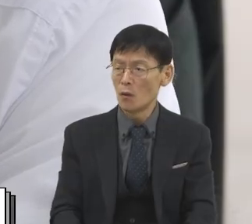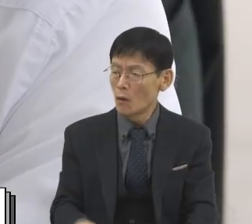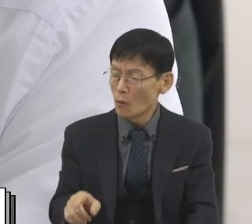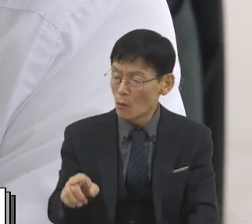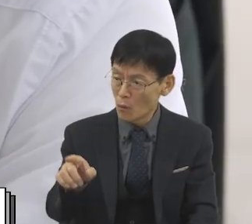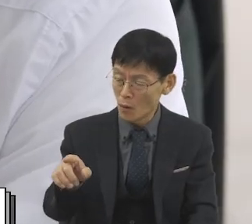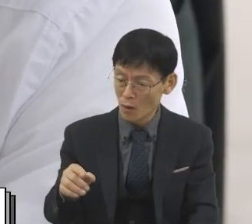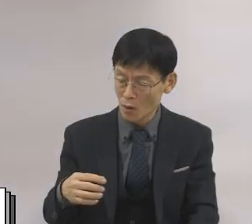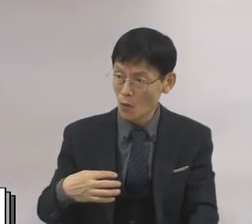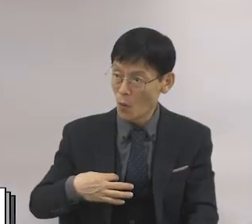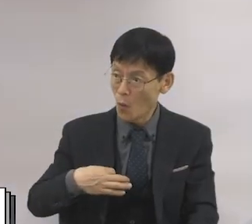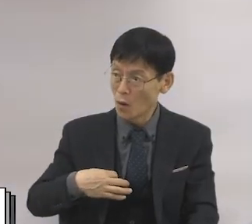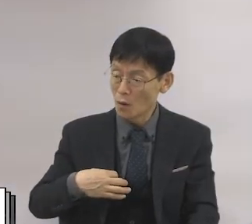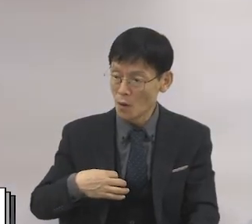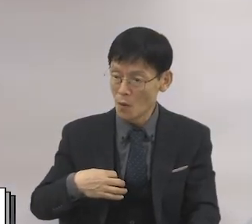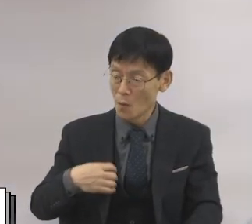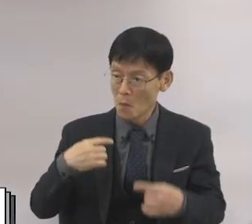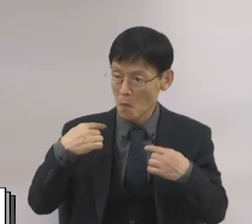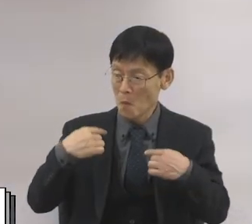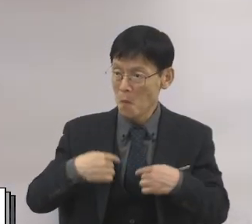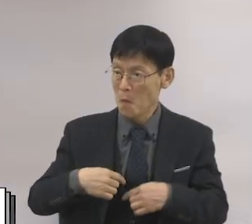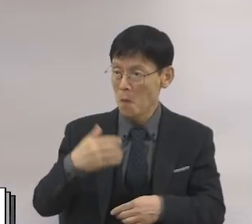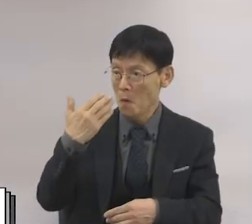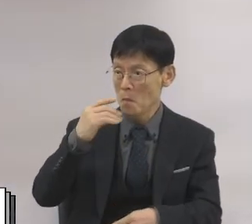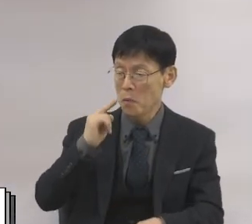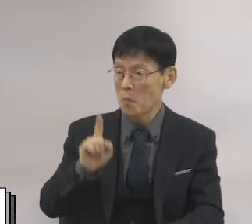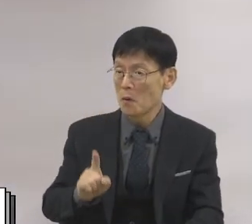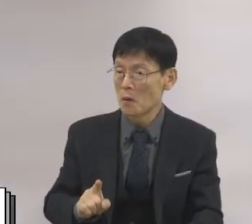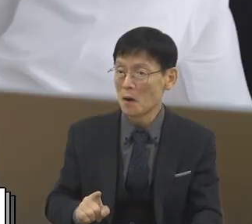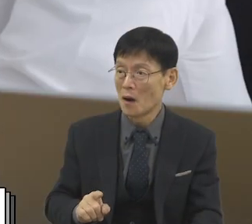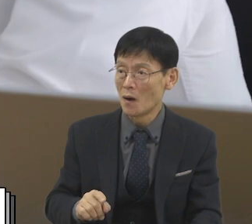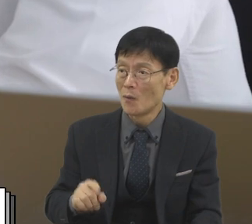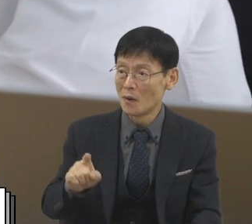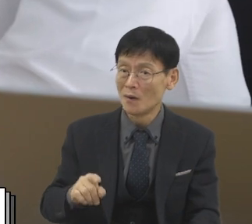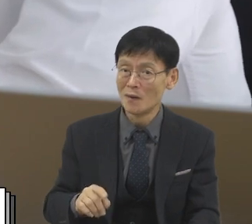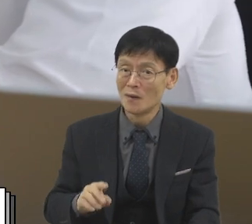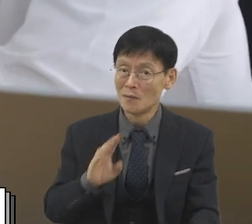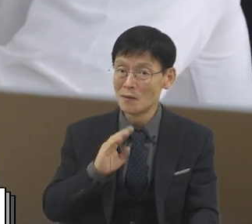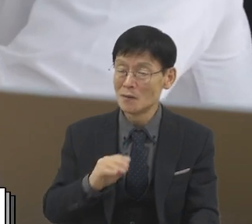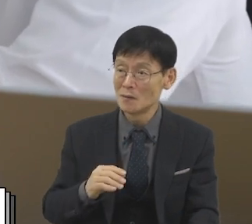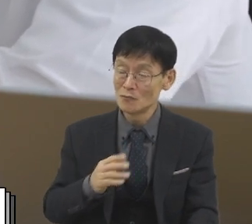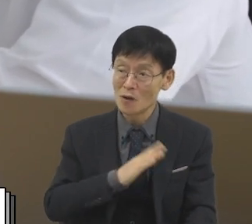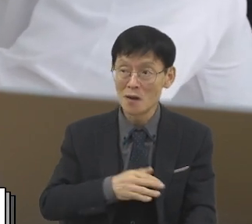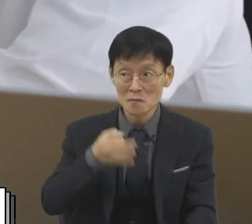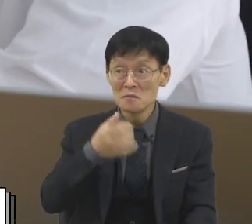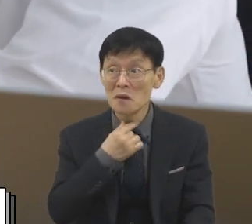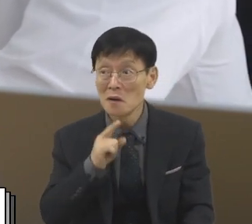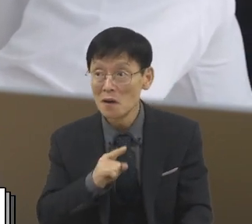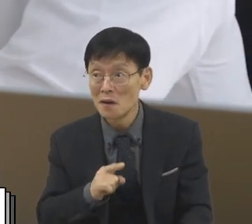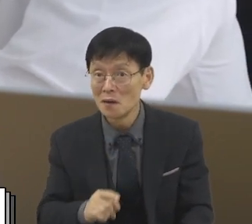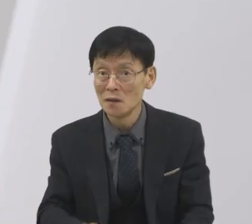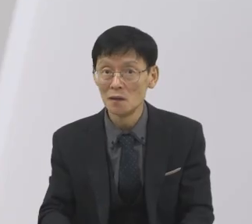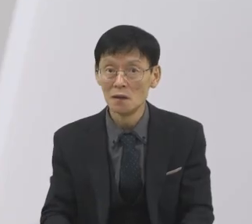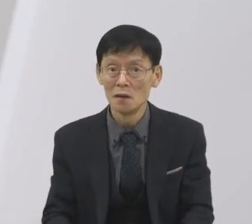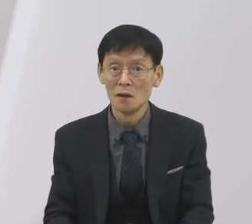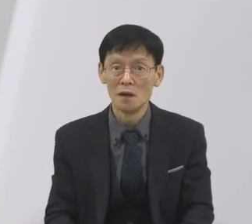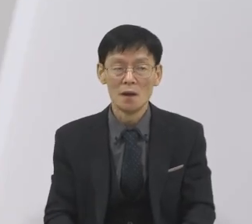근데 지혜 씨 오늘 왜 이렇게 옷을 섹시하게 입었어요? 아니 뭐 잘 보이고 싶은 사람이라도 있나?